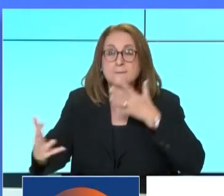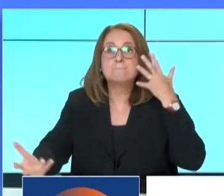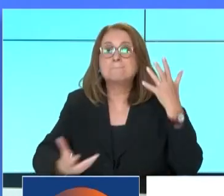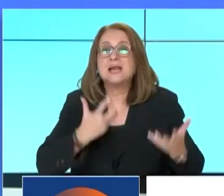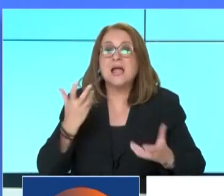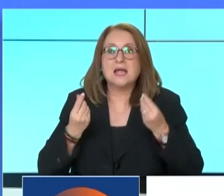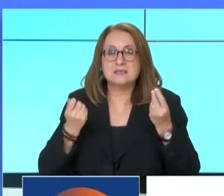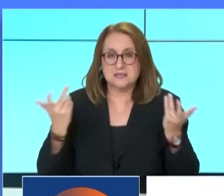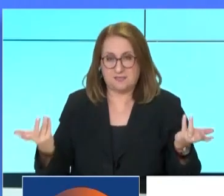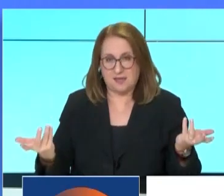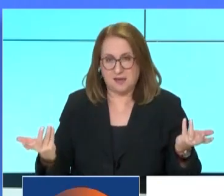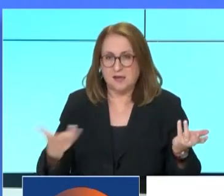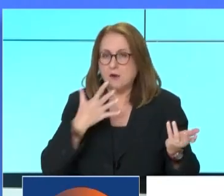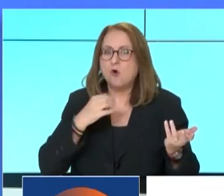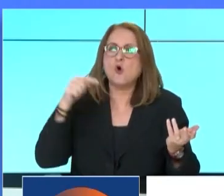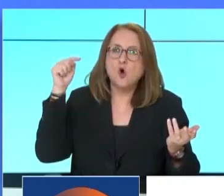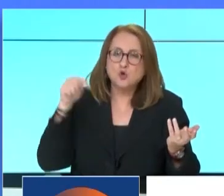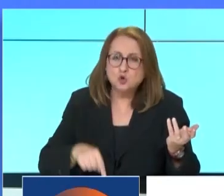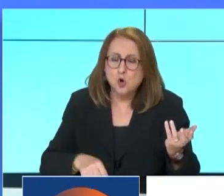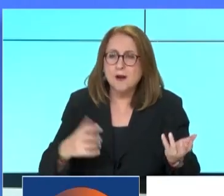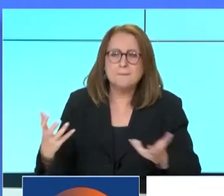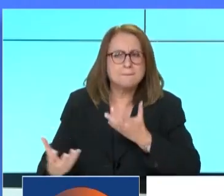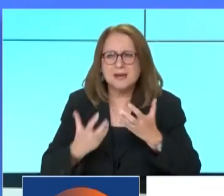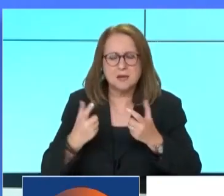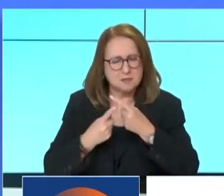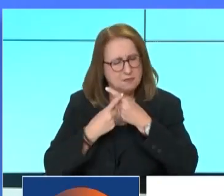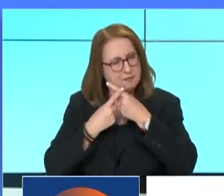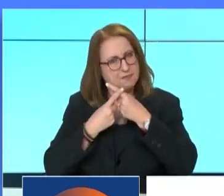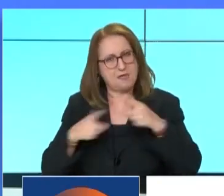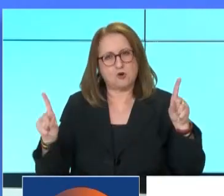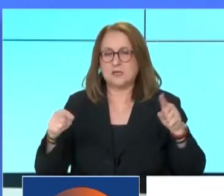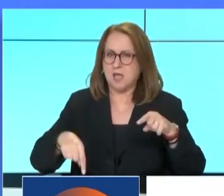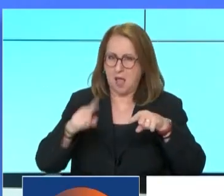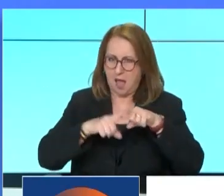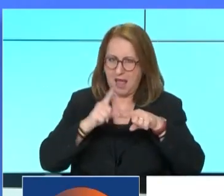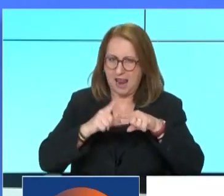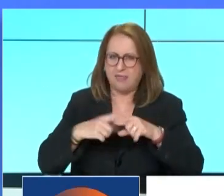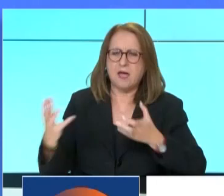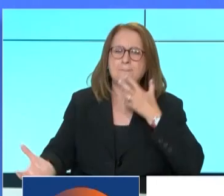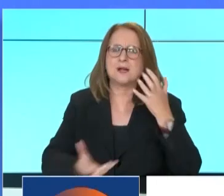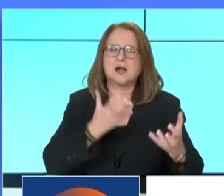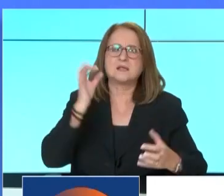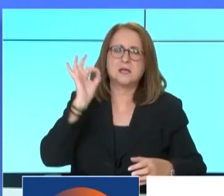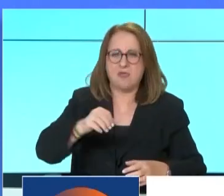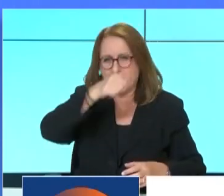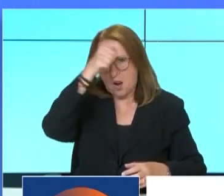τονίσω, έχουν πια διαφορετικά χαρακτηριστικά από τις πυρκαγιές του παρελθόντος. Πάντα είχαμε πυρκαγιές, αλλά αυτές οι πυρκαγιές